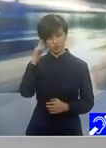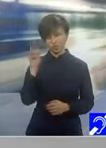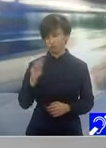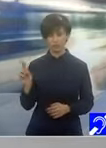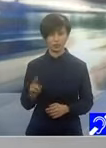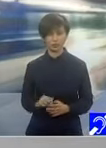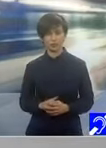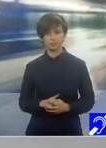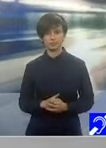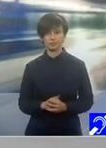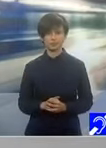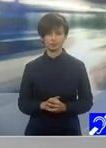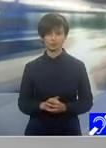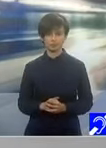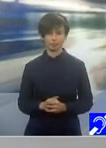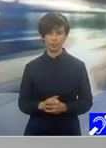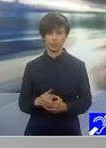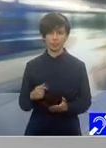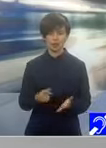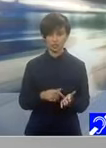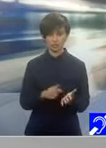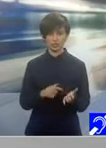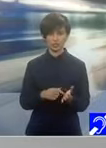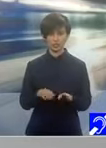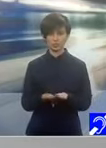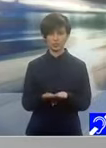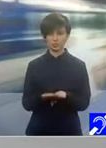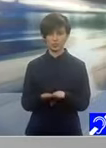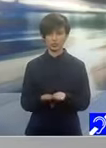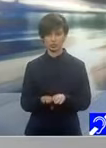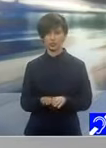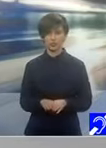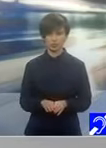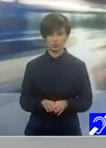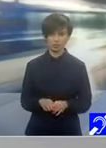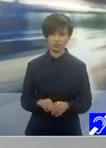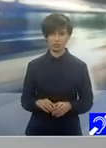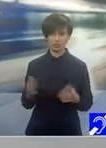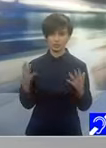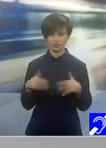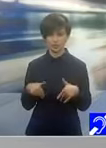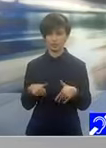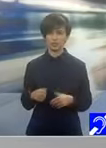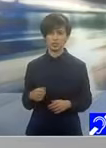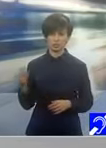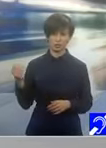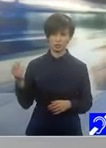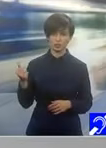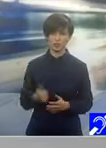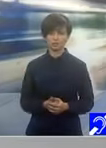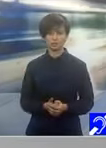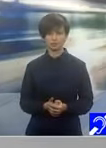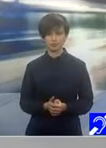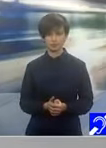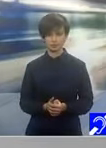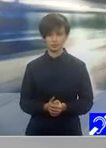proiectanților să-mi extragă din lista de lucrări totală, să-mi extragă exact aceste lucrări de